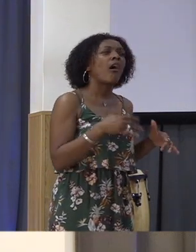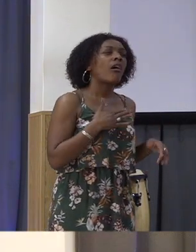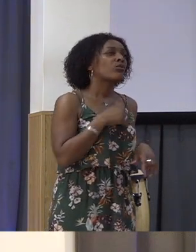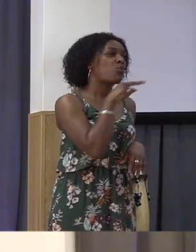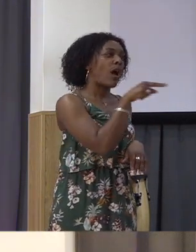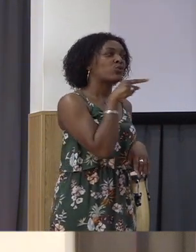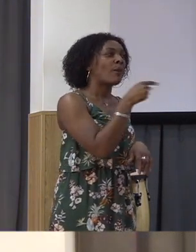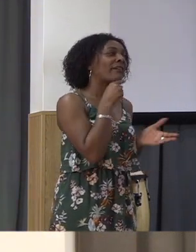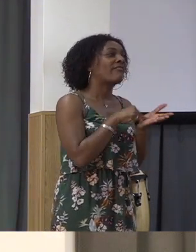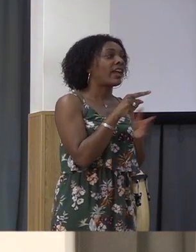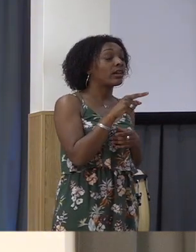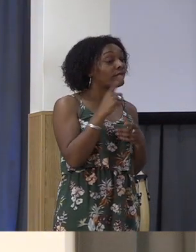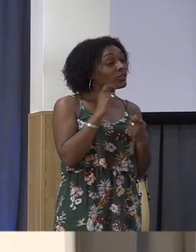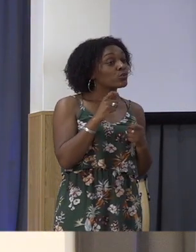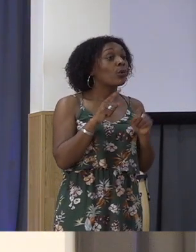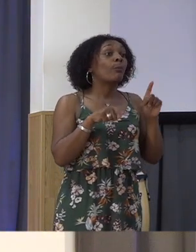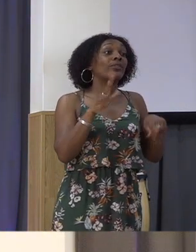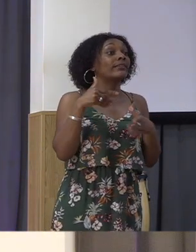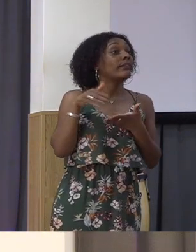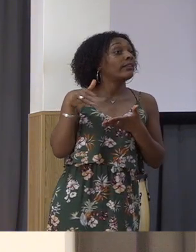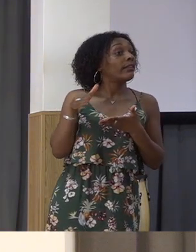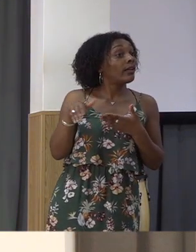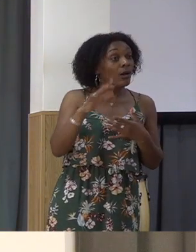Inconsciemment, peut-être rejeter certaines personnes.